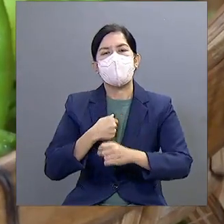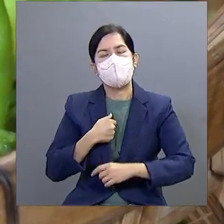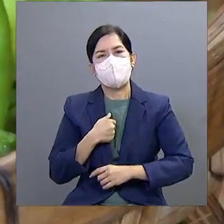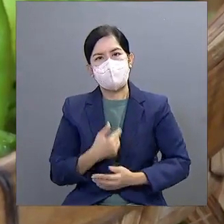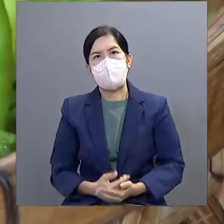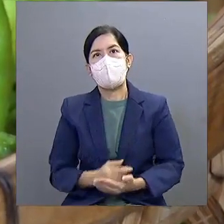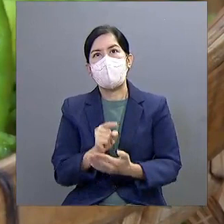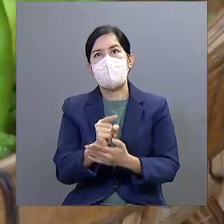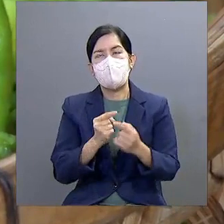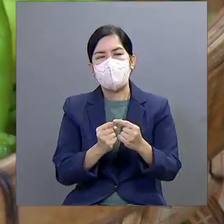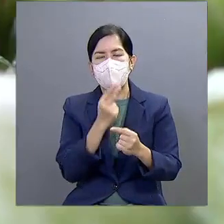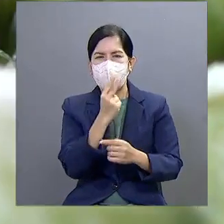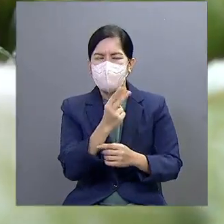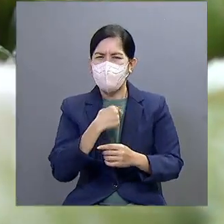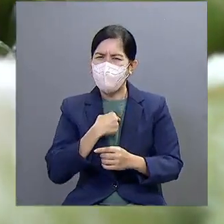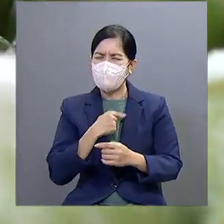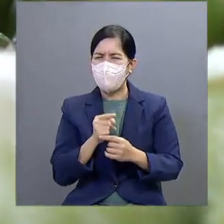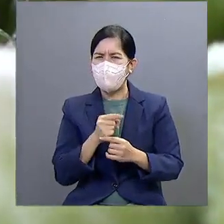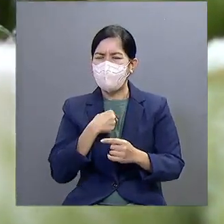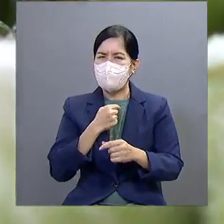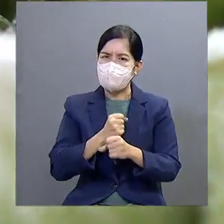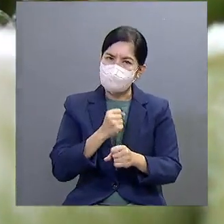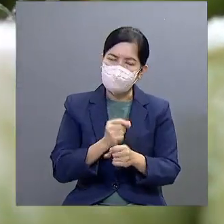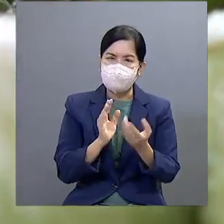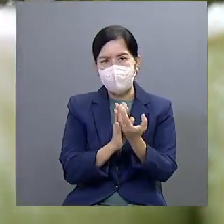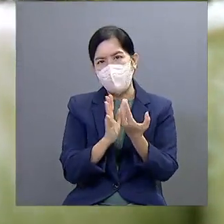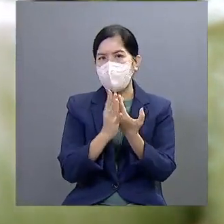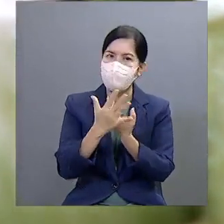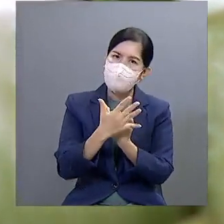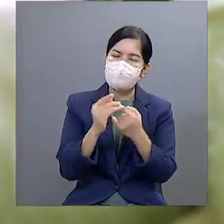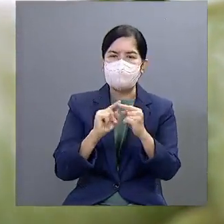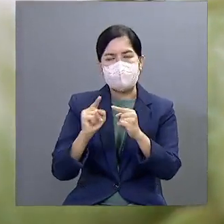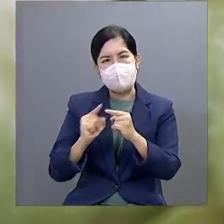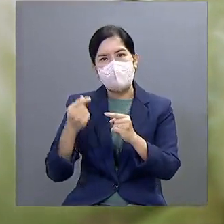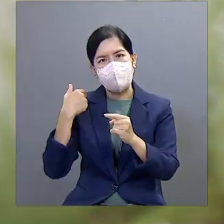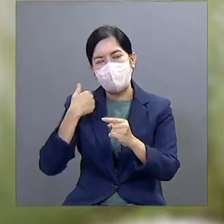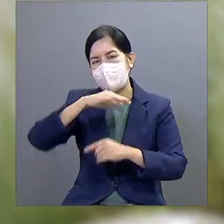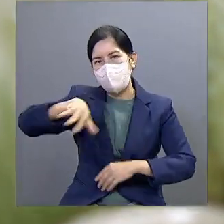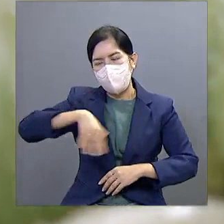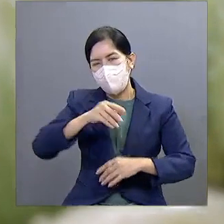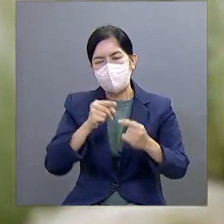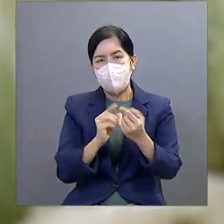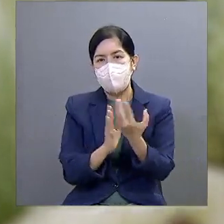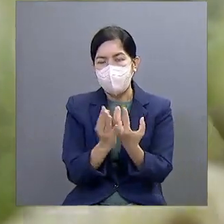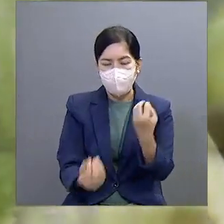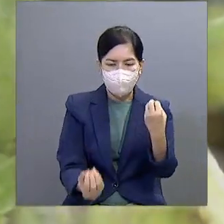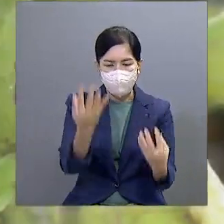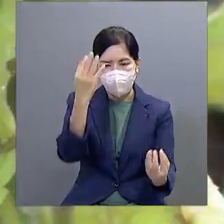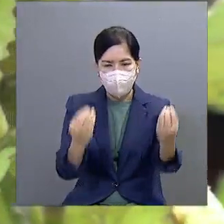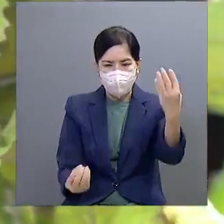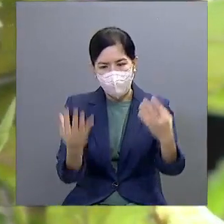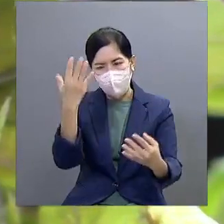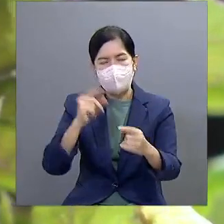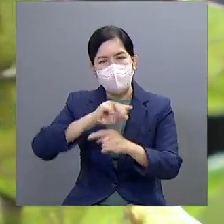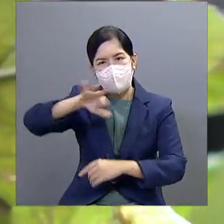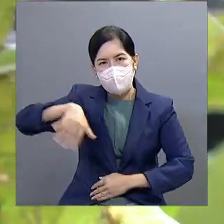ก็เห็นป้าเนี่ยทำผักพวกผักชีต้นหอมใช้เกี๊ยใช้เท่าอะไรพวกนี้นะปลูกหมดเลยถั่วฝักยงฝักยาวมะเขือเ